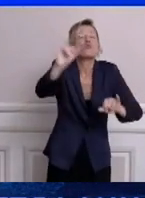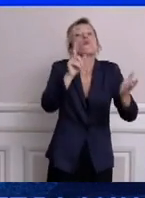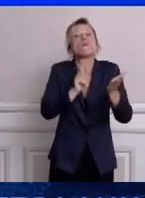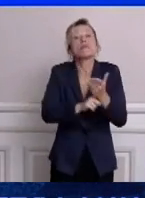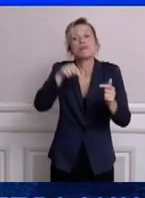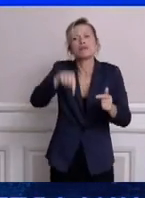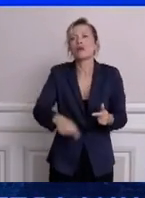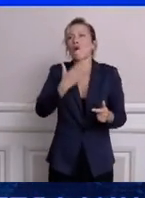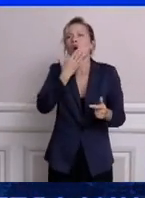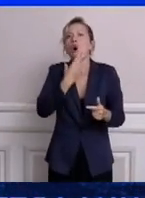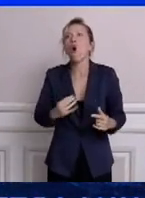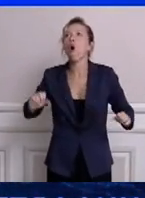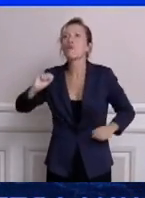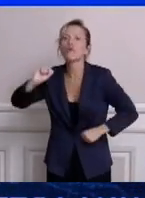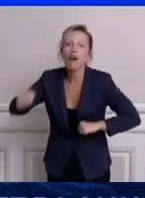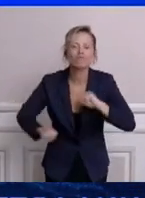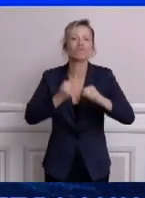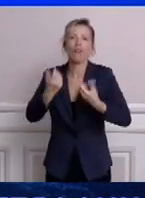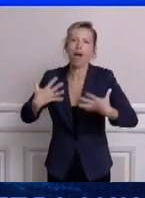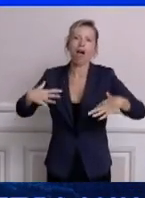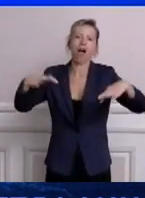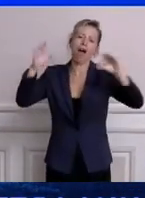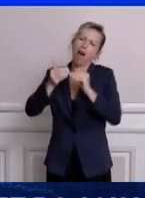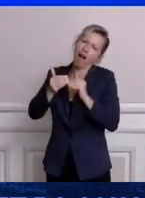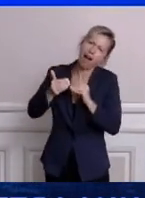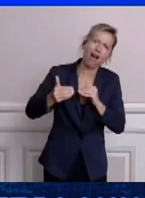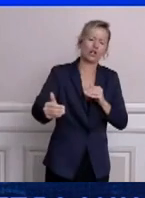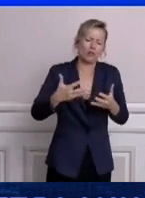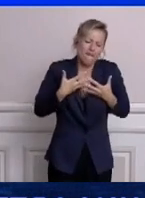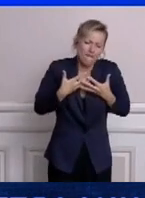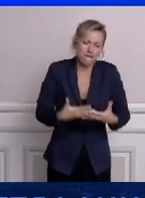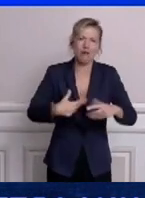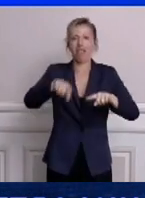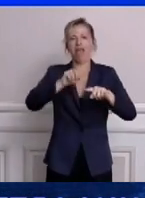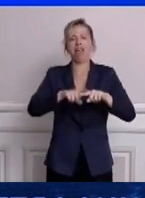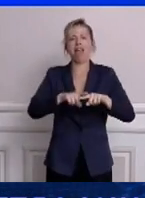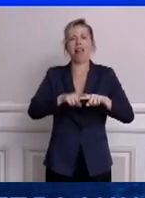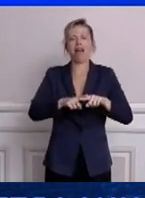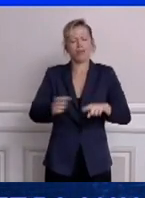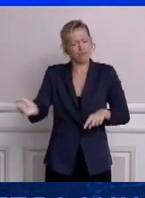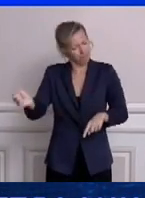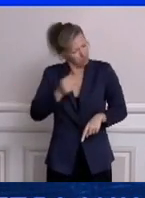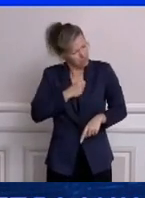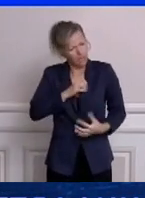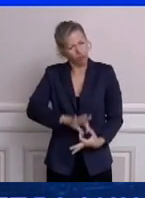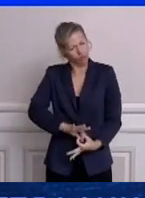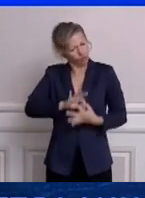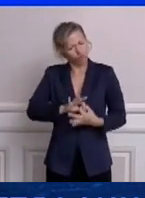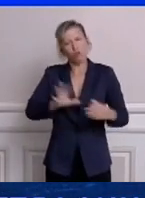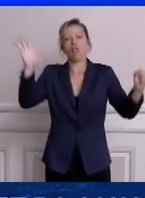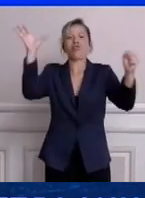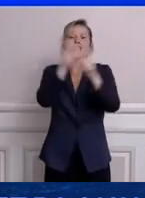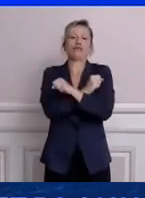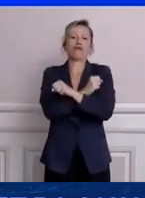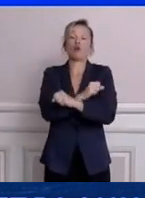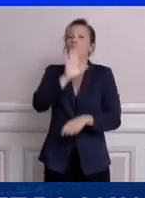ωραία μάχη και ξεκινάμε δυναμικά. Με αγάπη για την πατρίδα, με πίστη ότι θα πετύχουμε. Κλείνοντας,